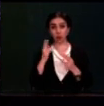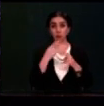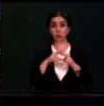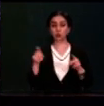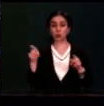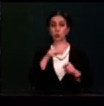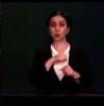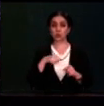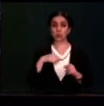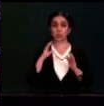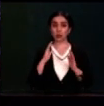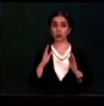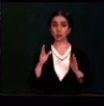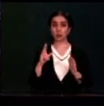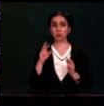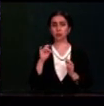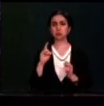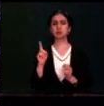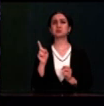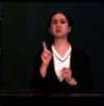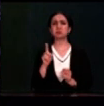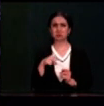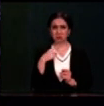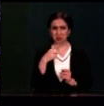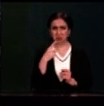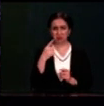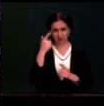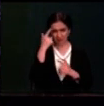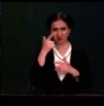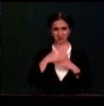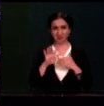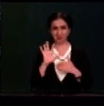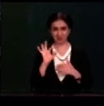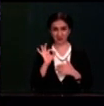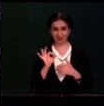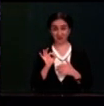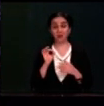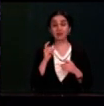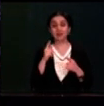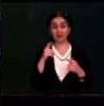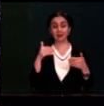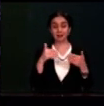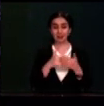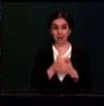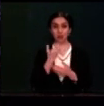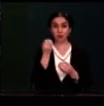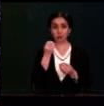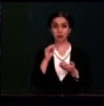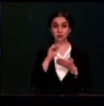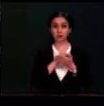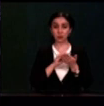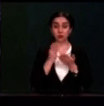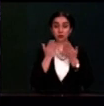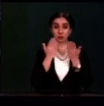bo'ladi. Ustoz, nima dedingiz deb hayron bo'layapsizmi? Teoremani qayta o'qing. Agar tekislikka